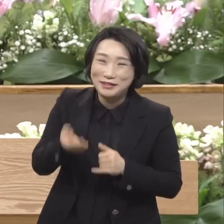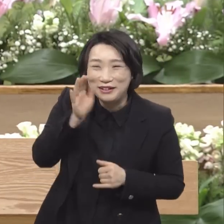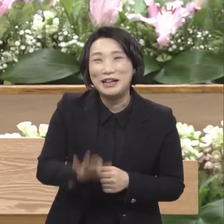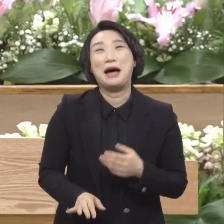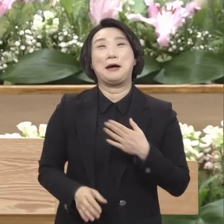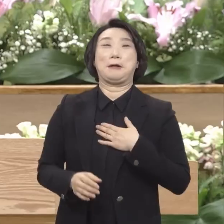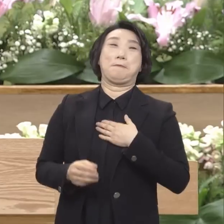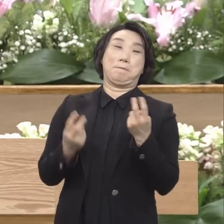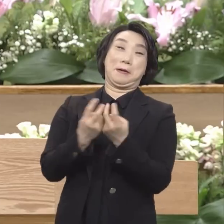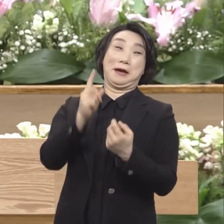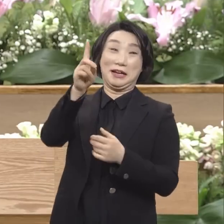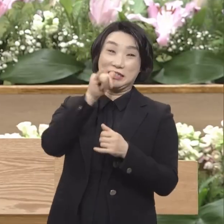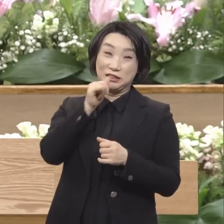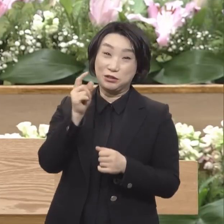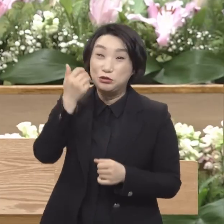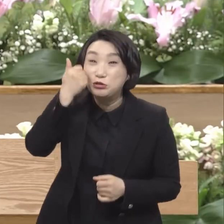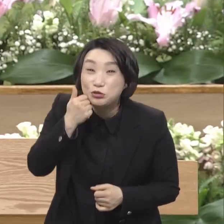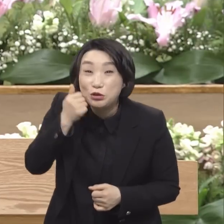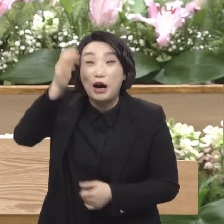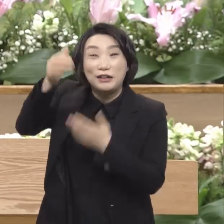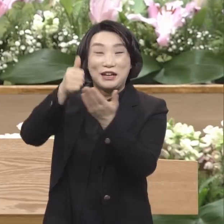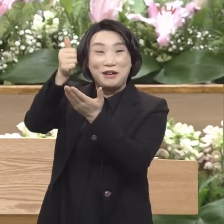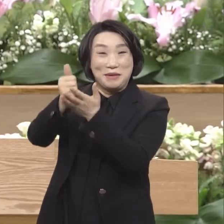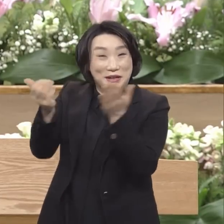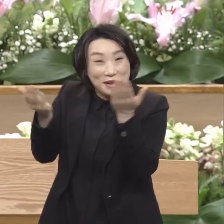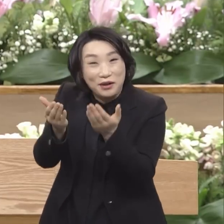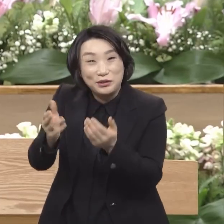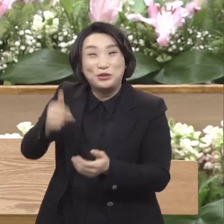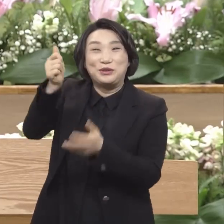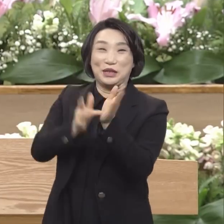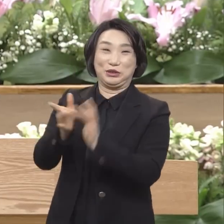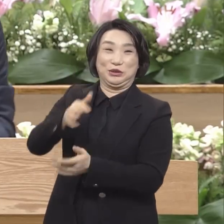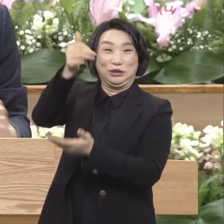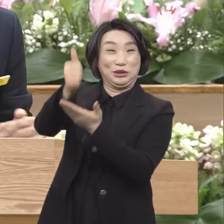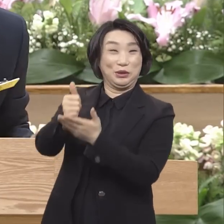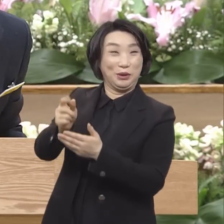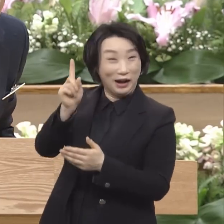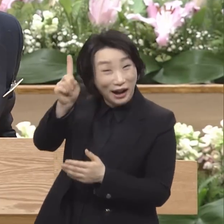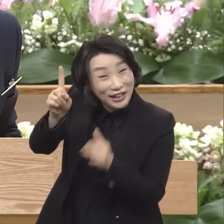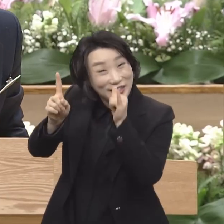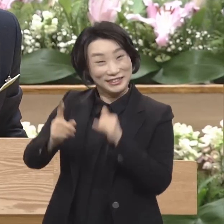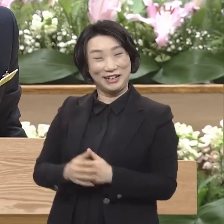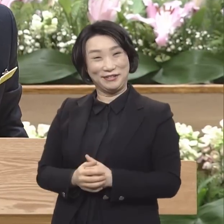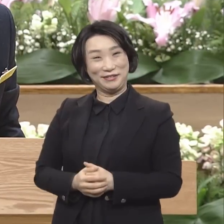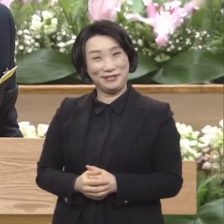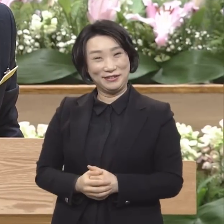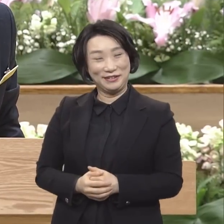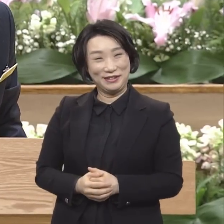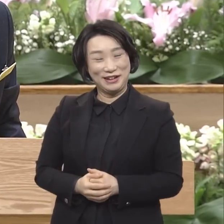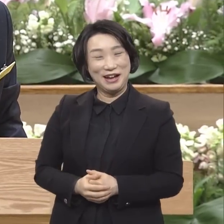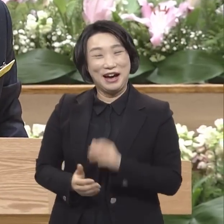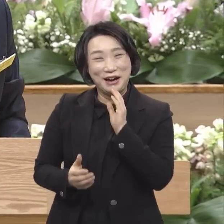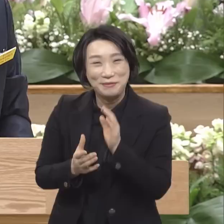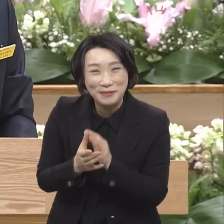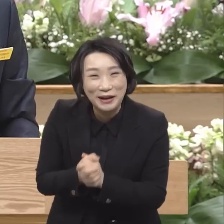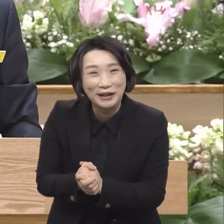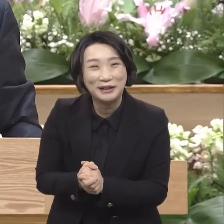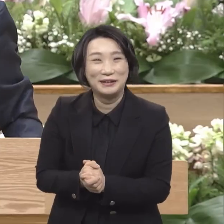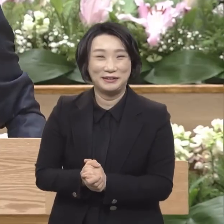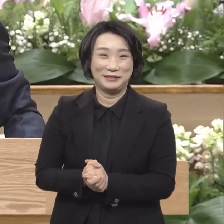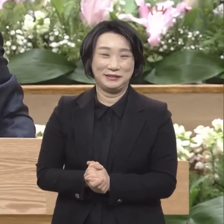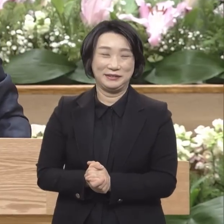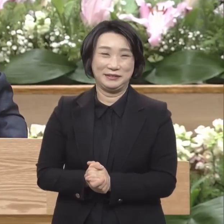길이 있다. 누구냐? 하나님께서 역사하시는 주 예수 그리스도 그분이시다 그랬어요. 그분이시다.